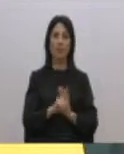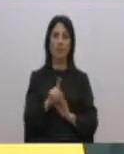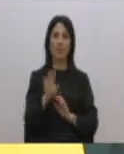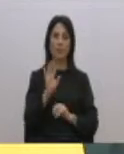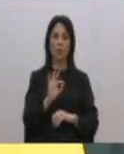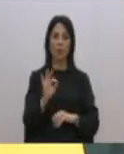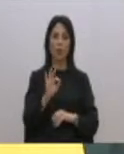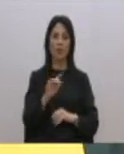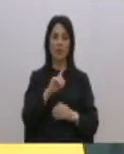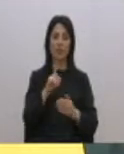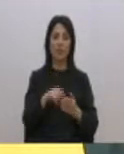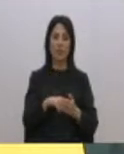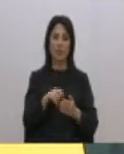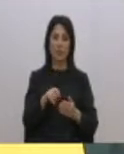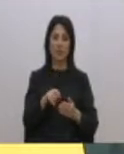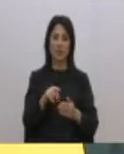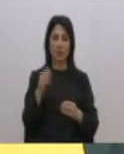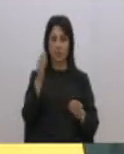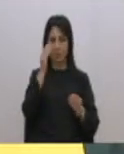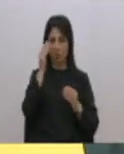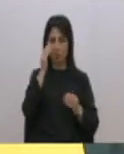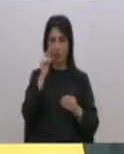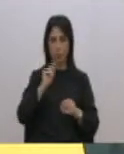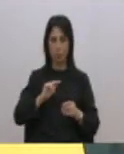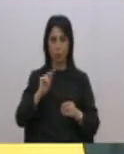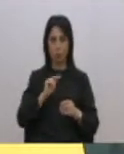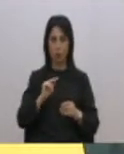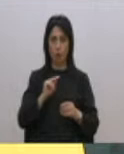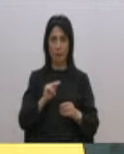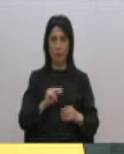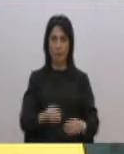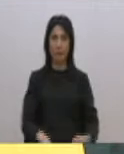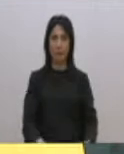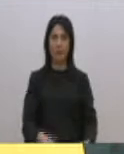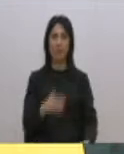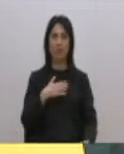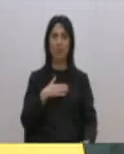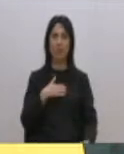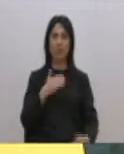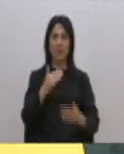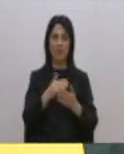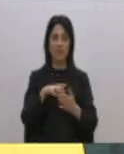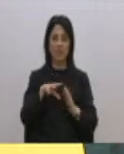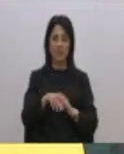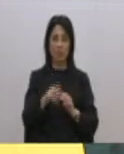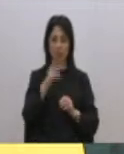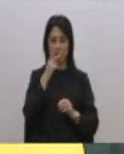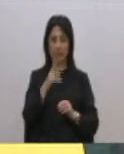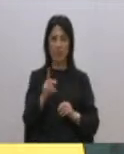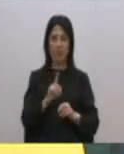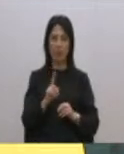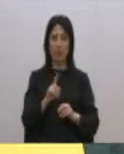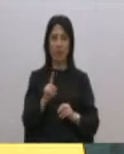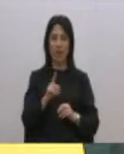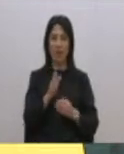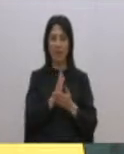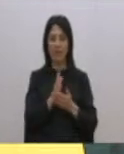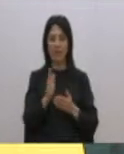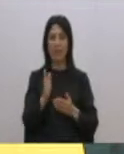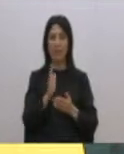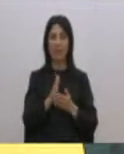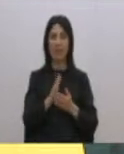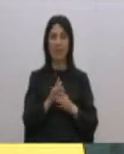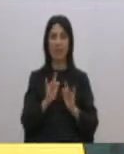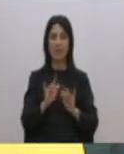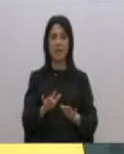აღნიშნულ საკითხზე მსჯელობას და მუშაობას, ჩვენივე სისტემაში დავინახეთ, რომ გარკვეულწილად გვაქვს